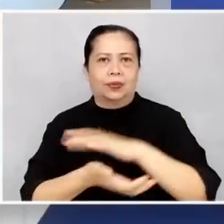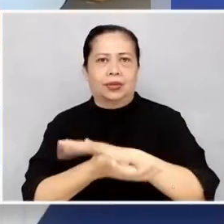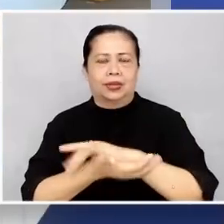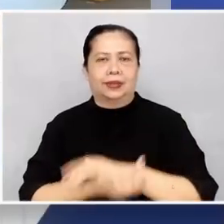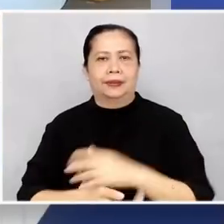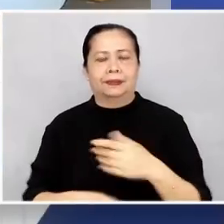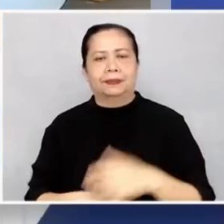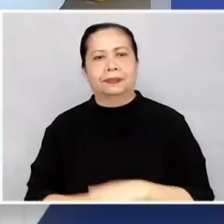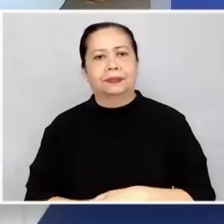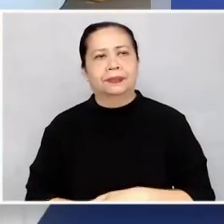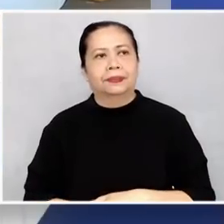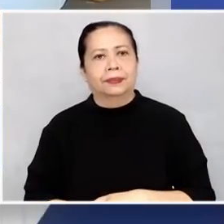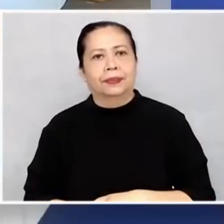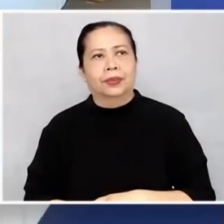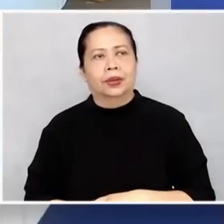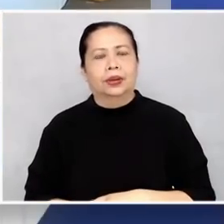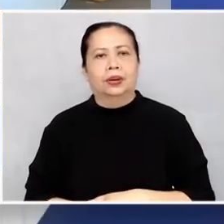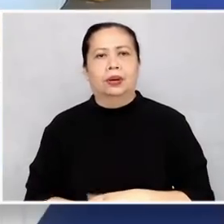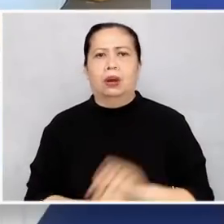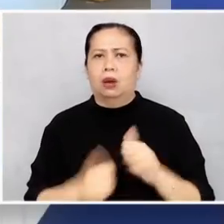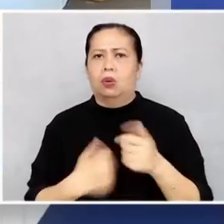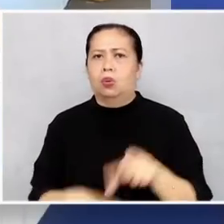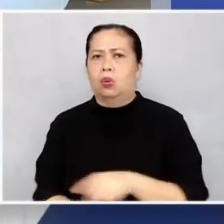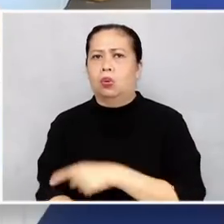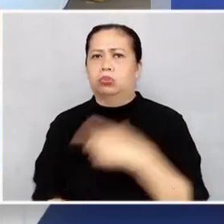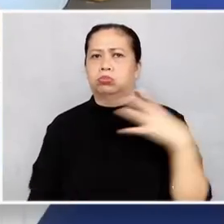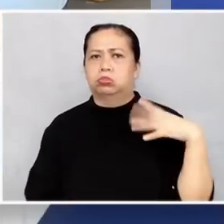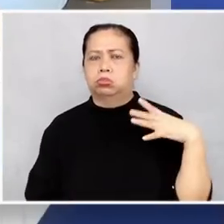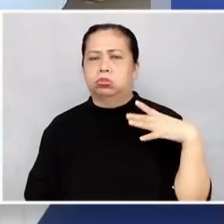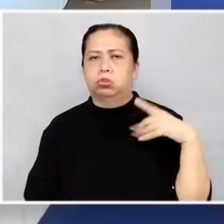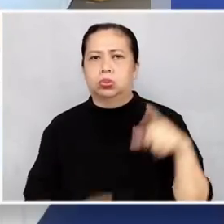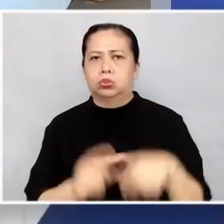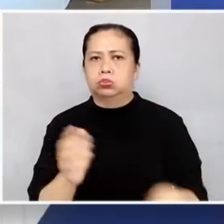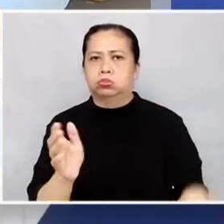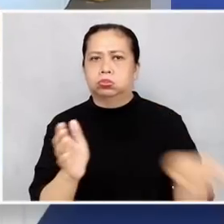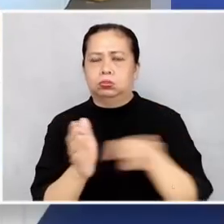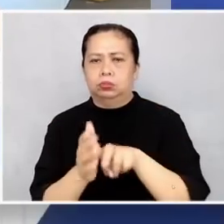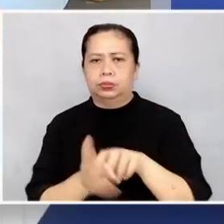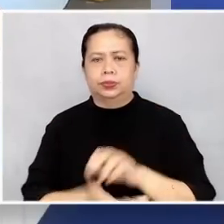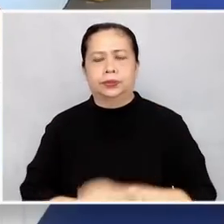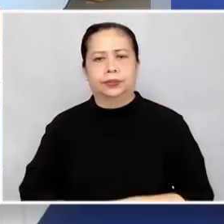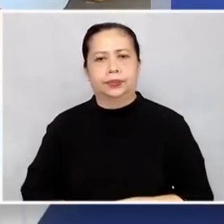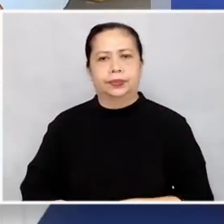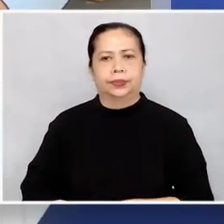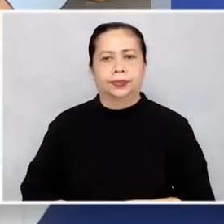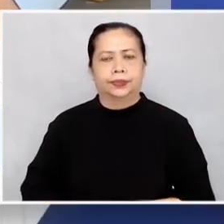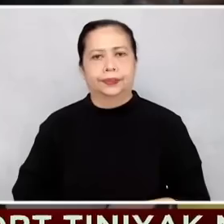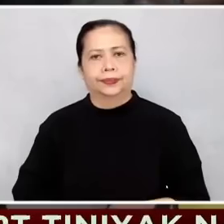Robert, gaano naman katagal yung paghihintay ng mga pasahero para makasakay?